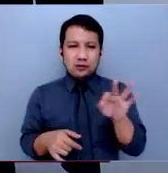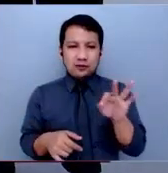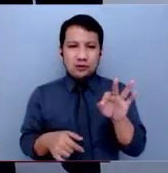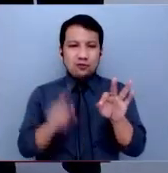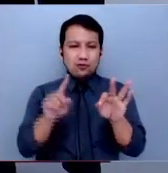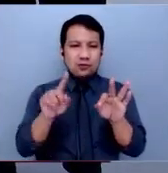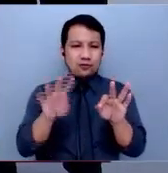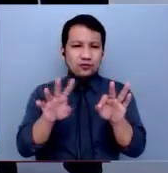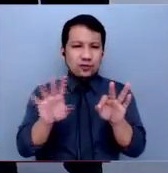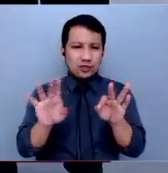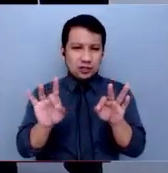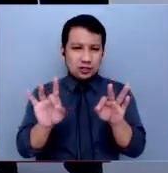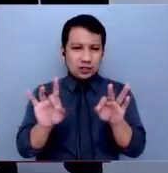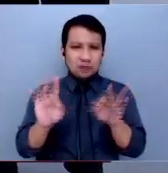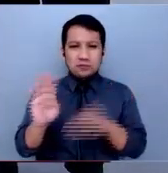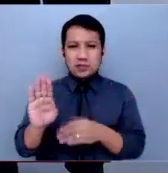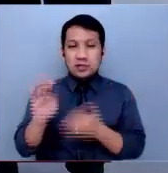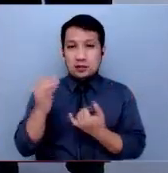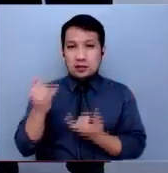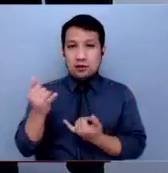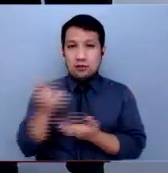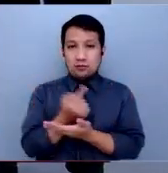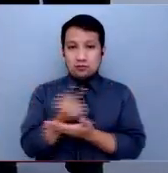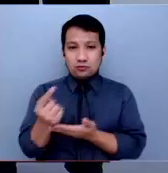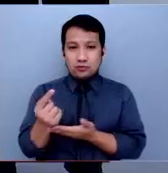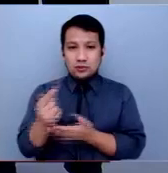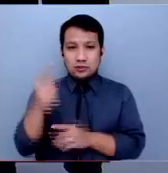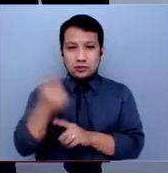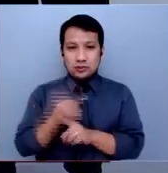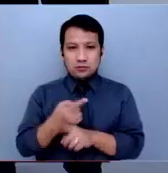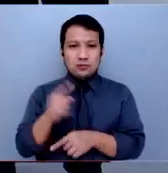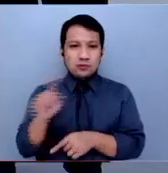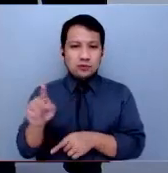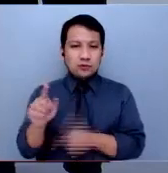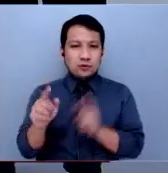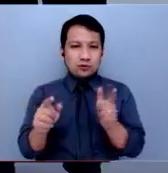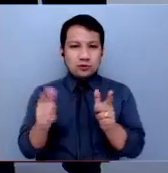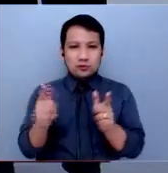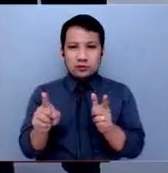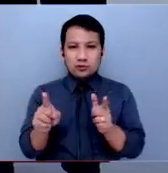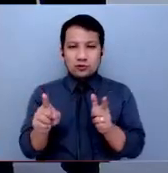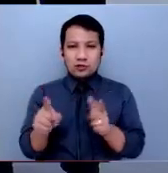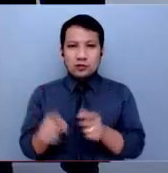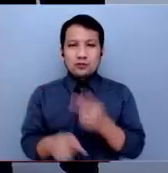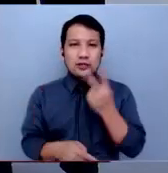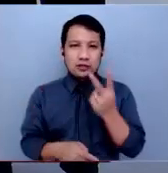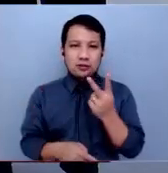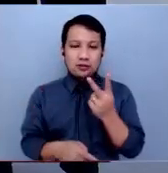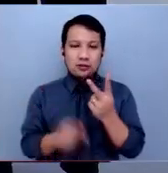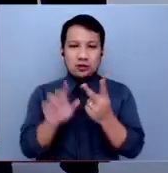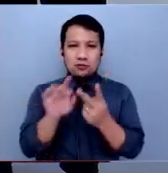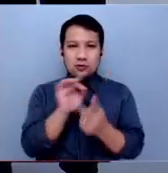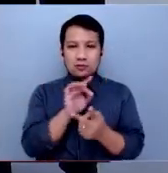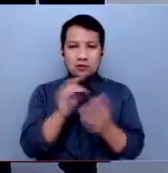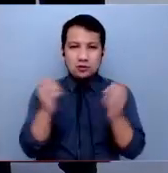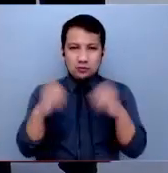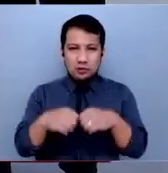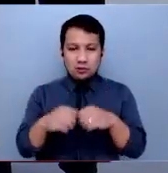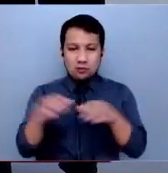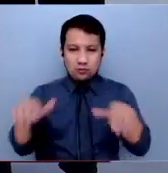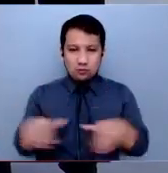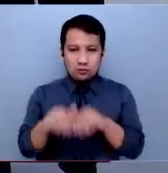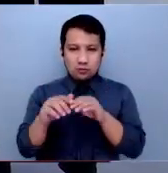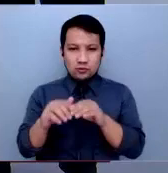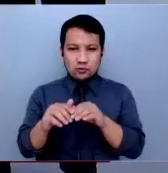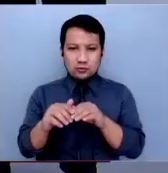148B. Simula po ngayong araw kasi, December 1, 2021, may dalawang kondisyon para makapasok sa trabaho ang mga on-site